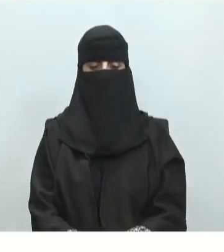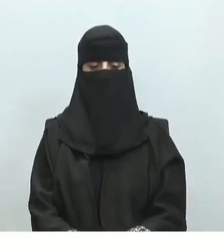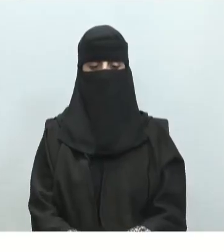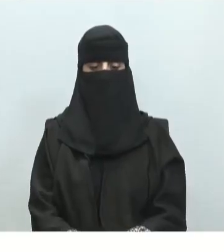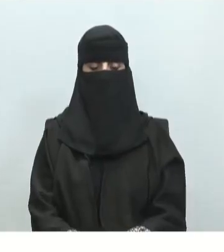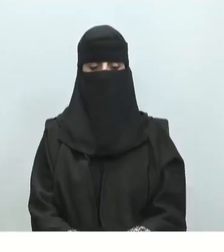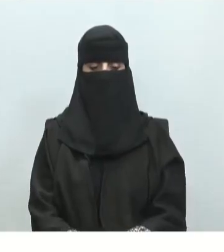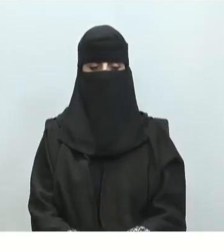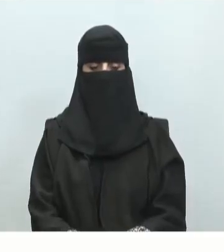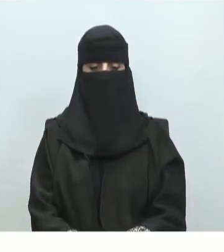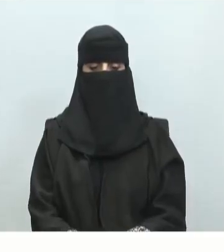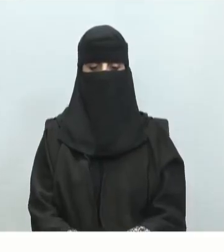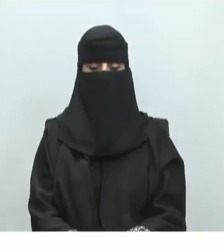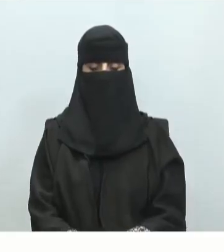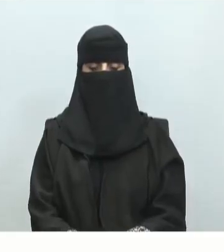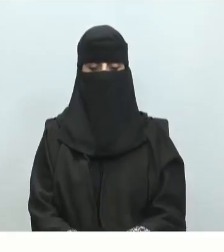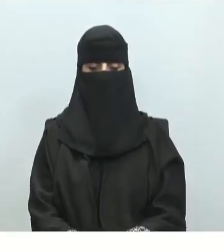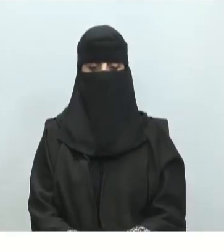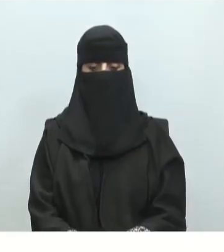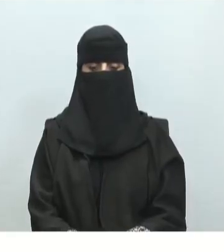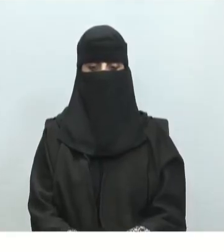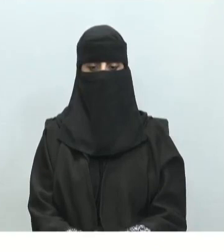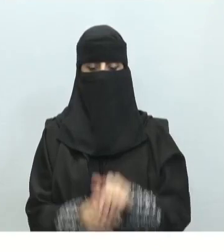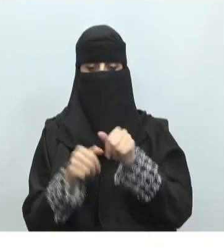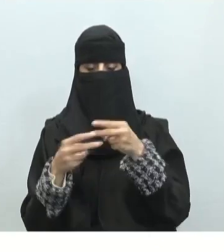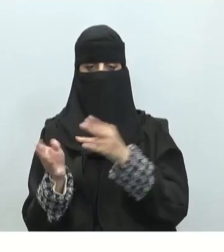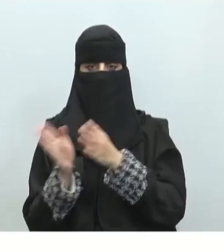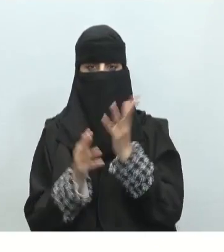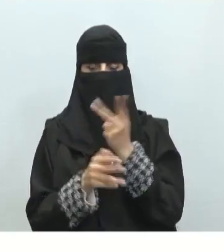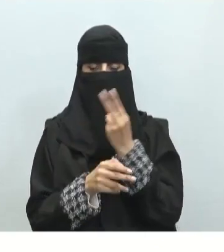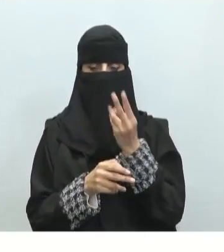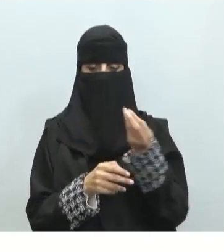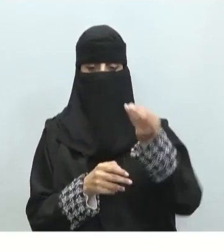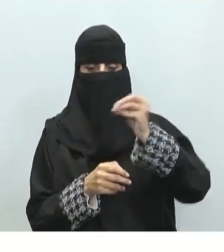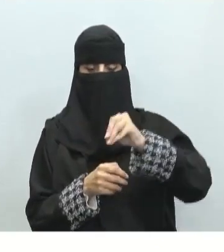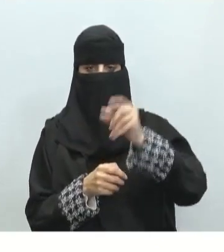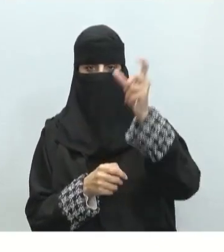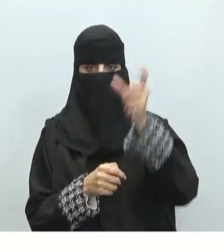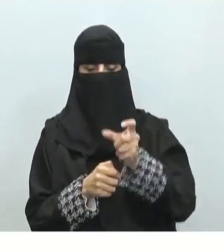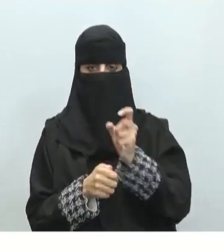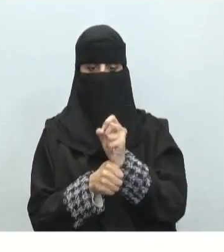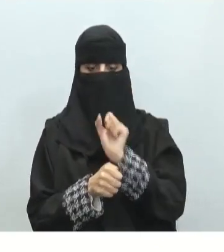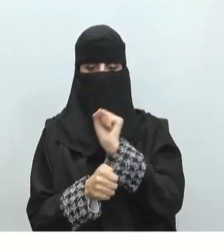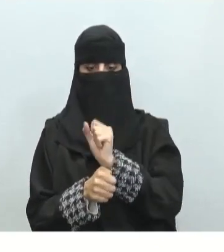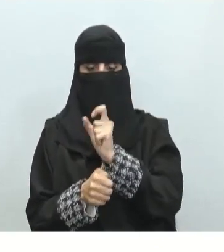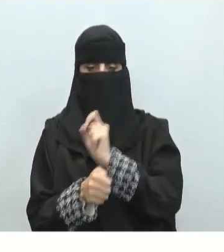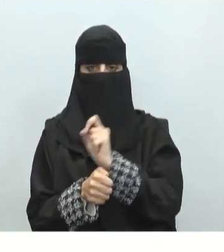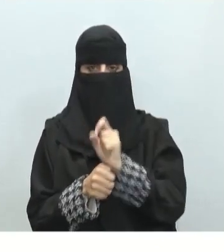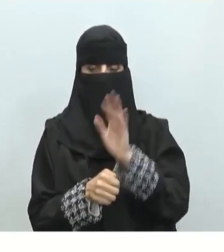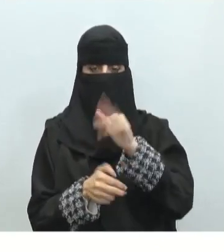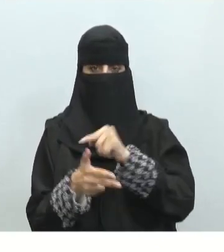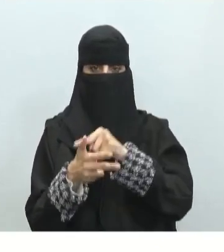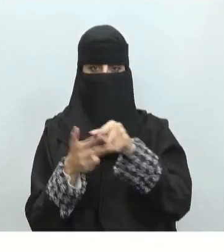تامه انتقل واياكم ايضا اضع فاعلا لكل فعل الان